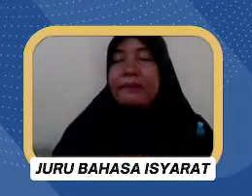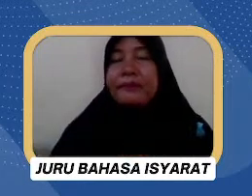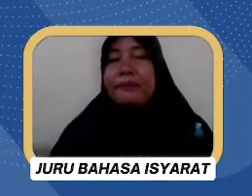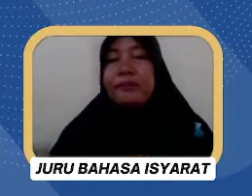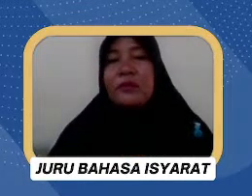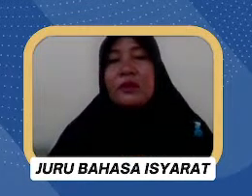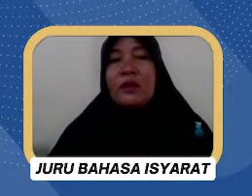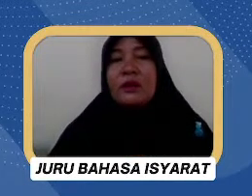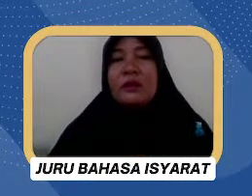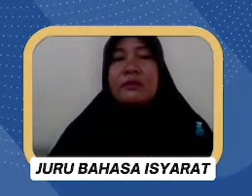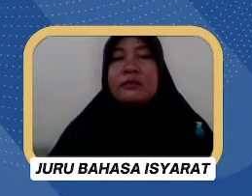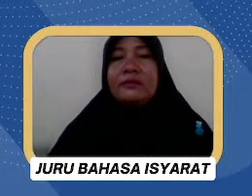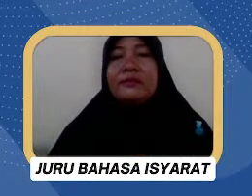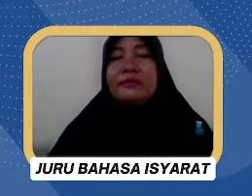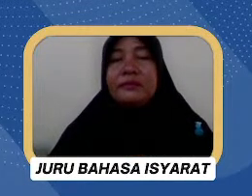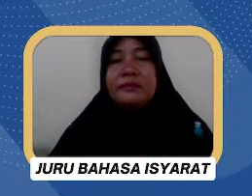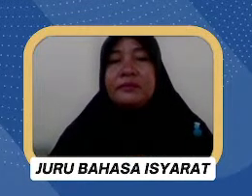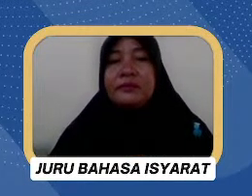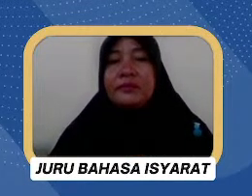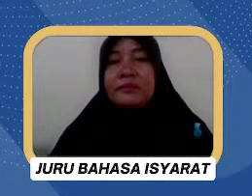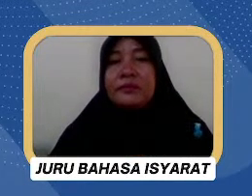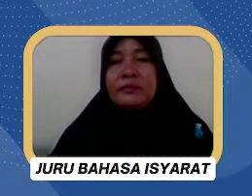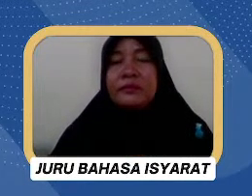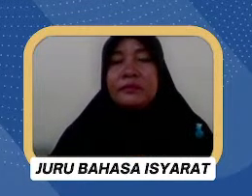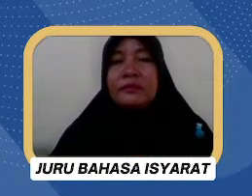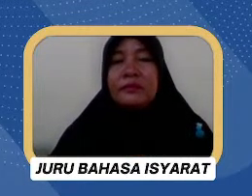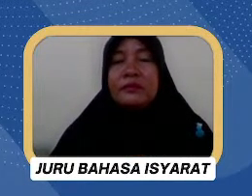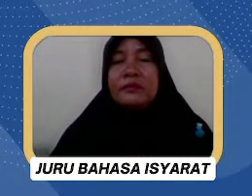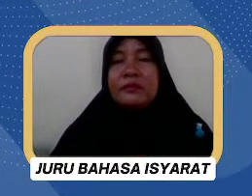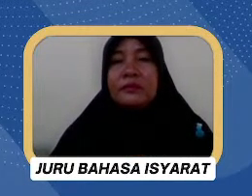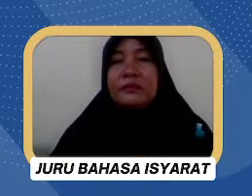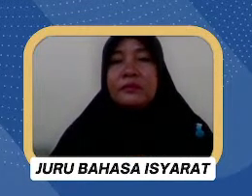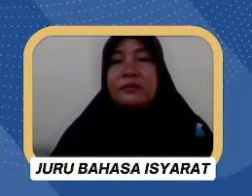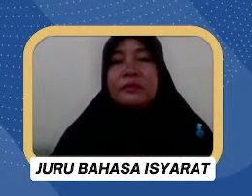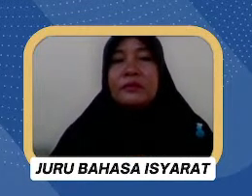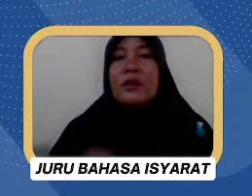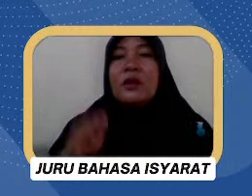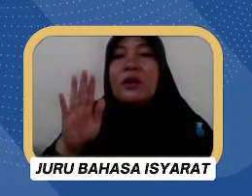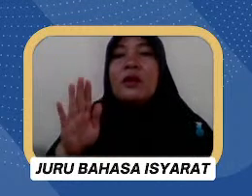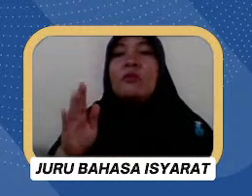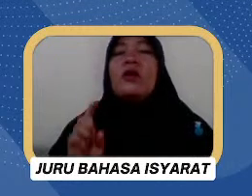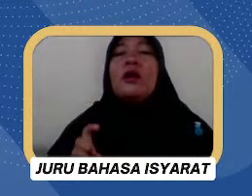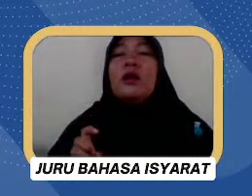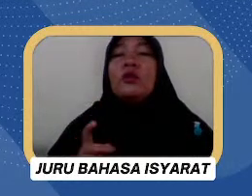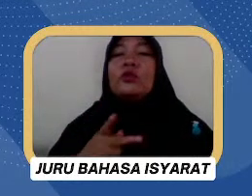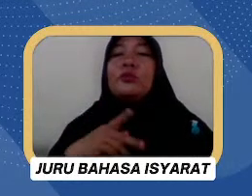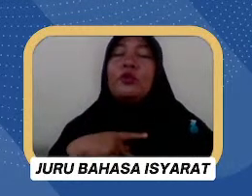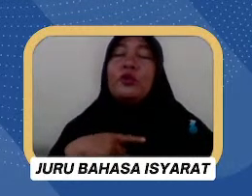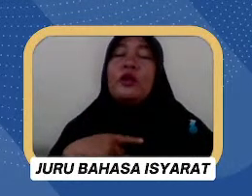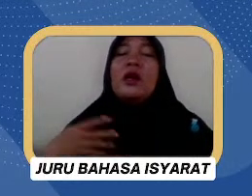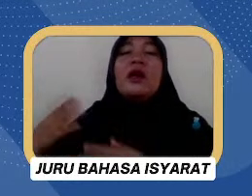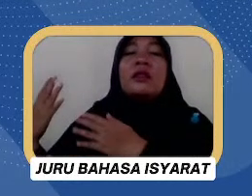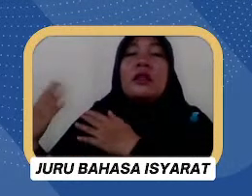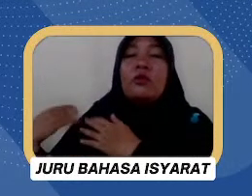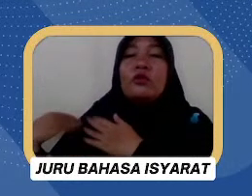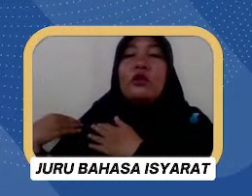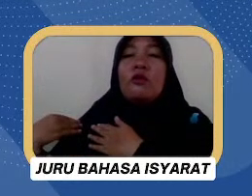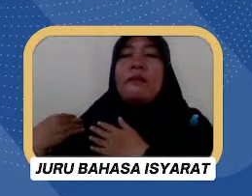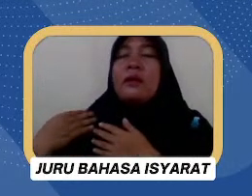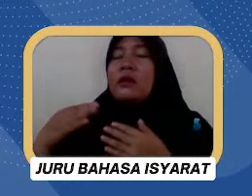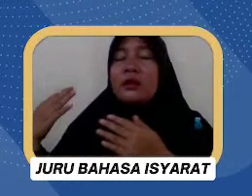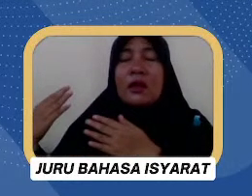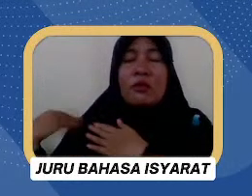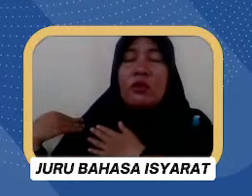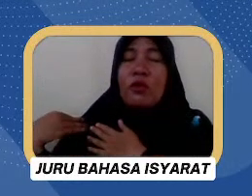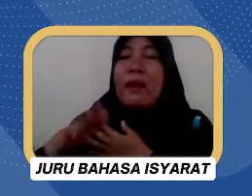Jangan tanggungnya saja, jangan jawabnya saja, harus satu kalimat tanggung jawab. Tanggung jawab apa? Tanggung jawab